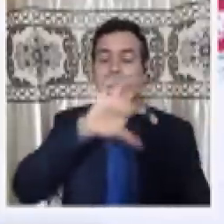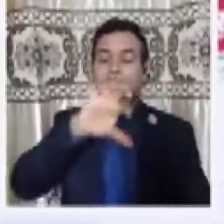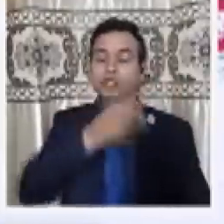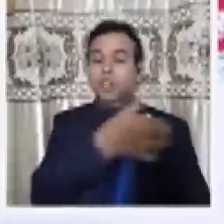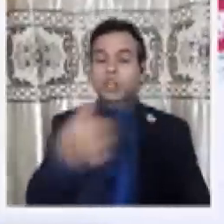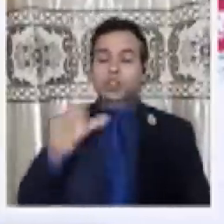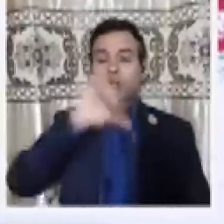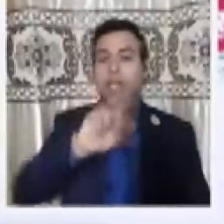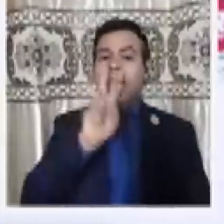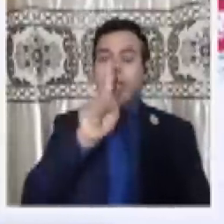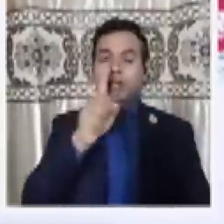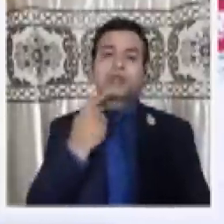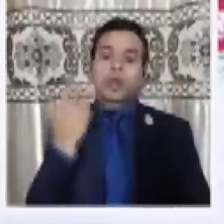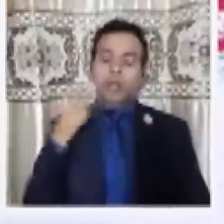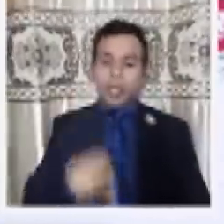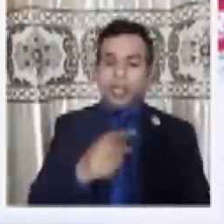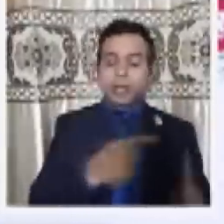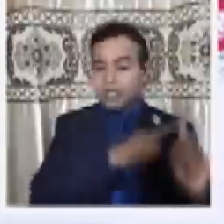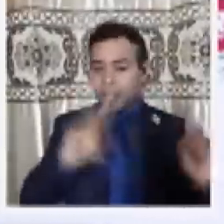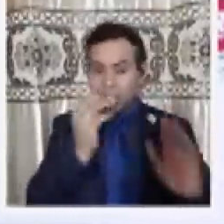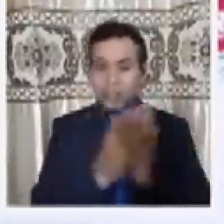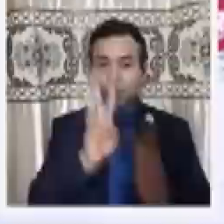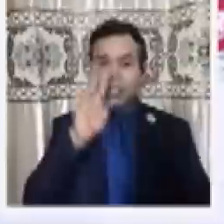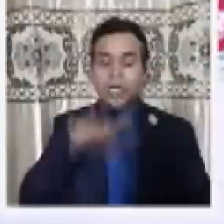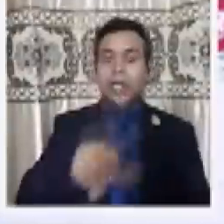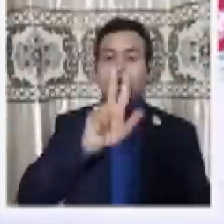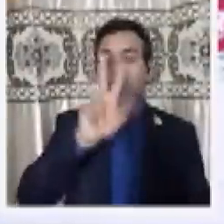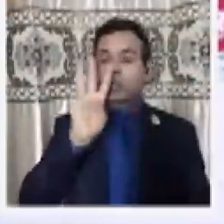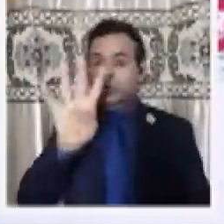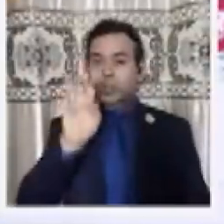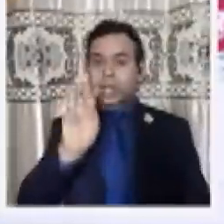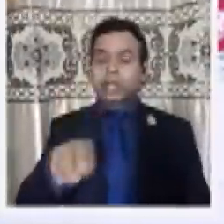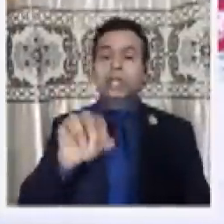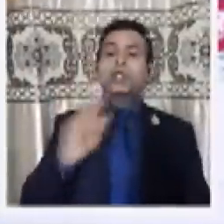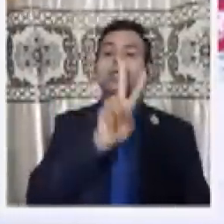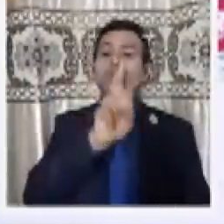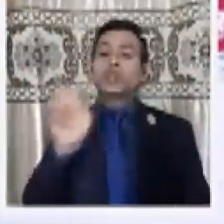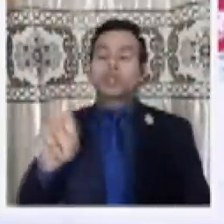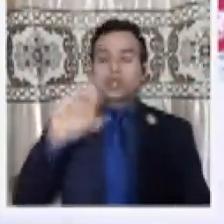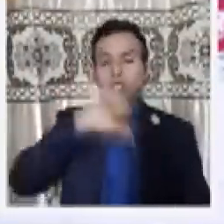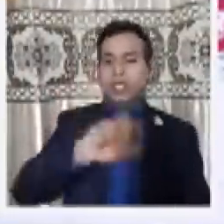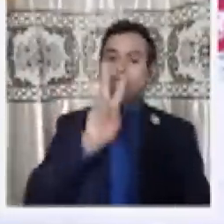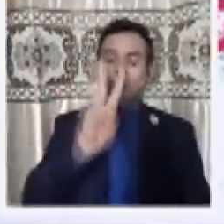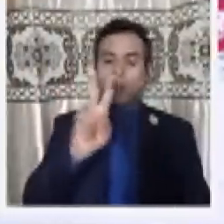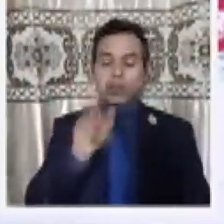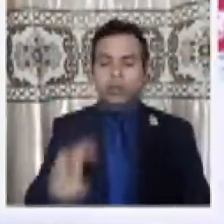কোয়ারেন্টাইনে 24 ঘন্টায় যুক্ত হয়েছেন 2,691 জন, এ পর্যন্ত কোয়ারেন্টাইন